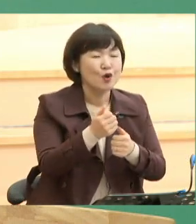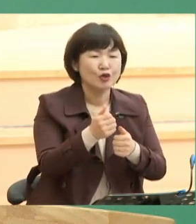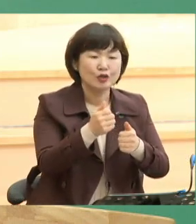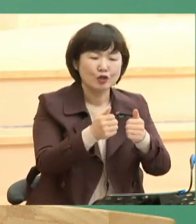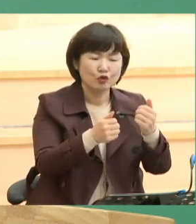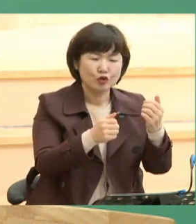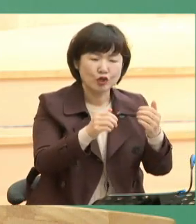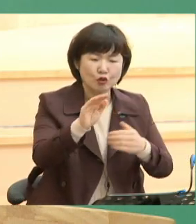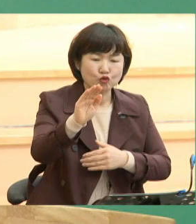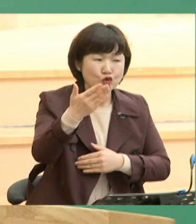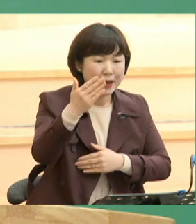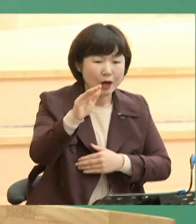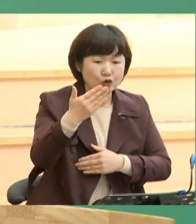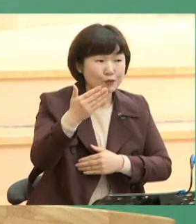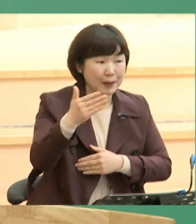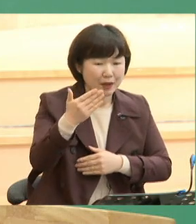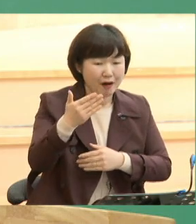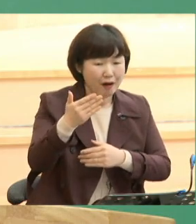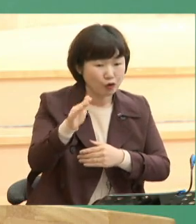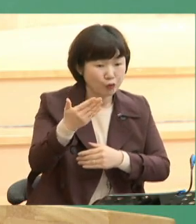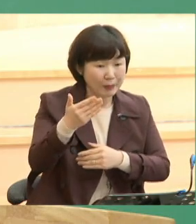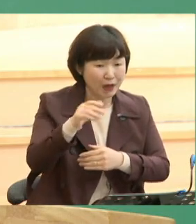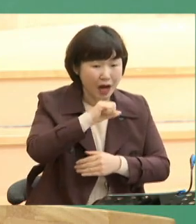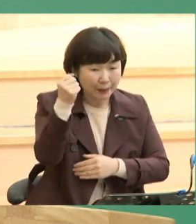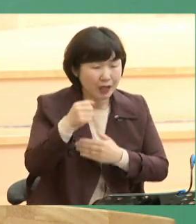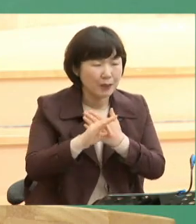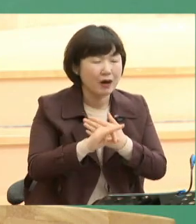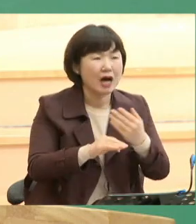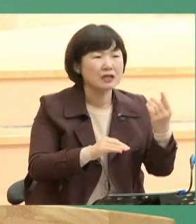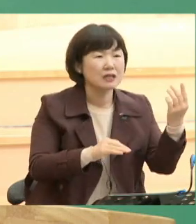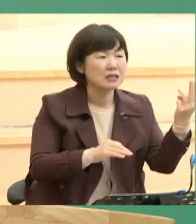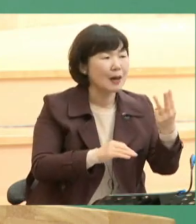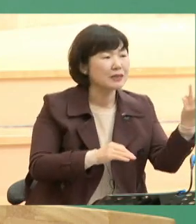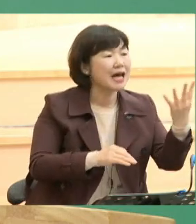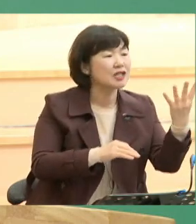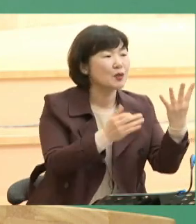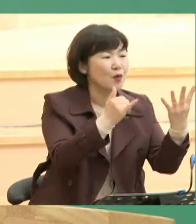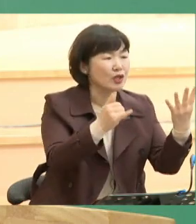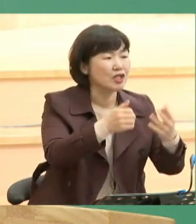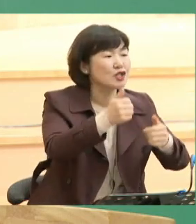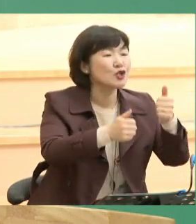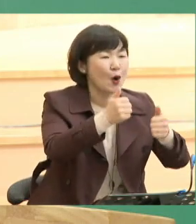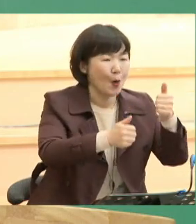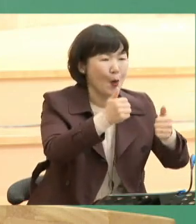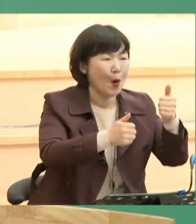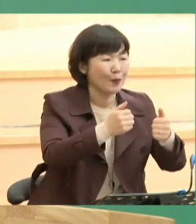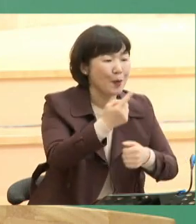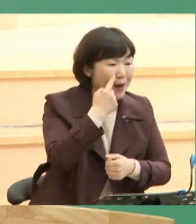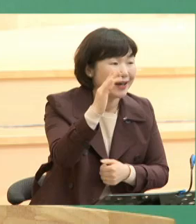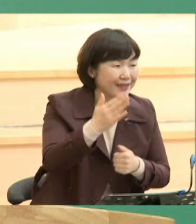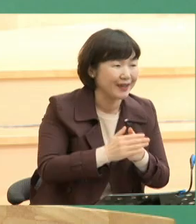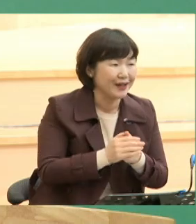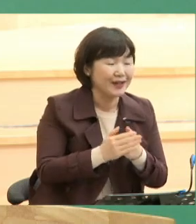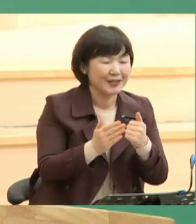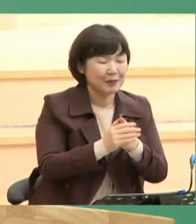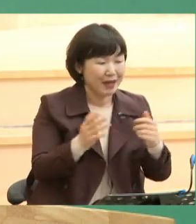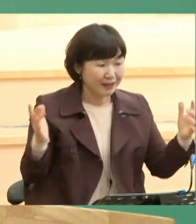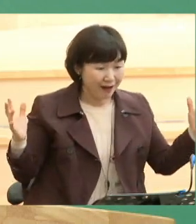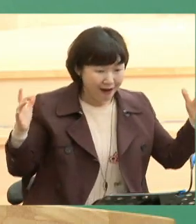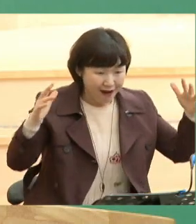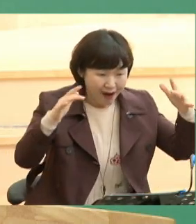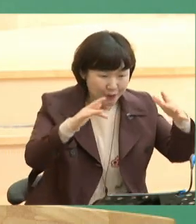900명이 4대를 들려면 1 3 4척의 의 시험 차대 취임 장이 위하여 그러니까 그